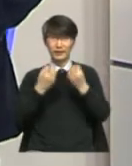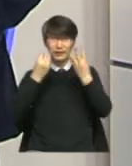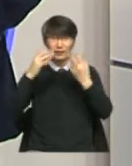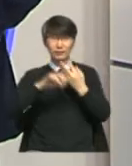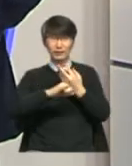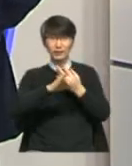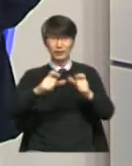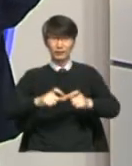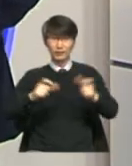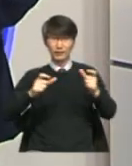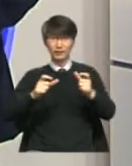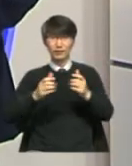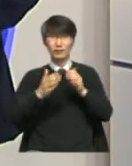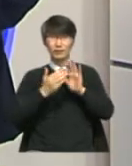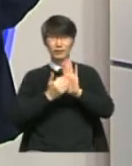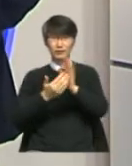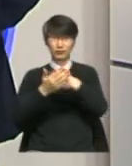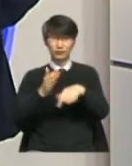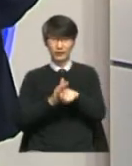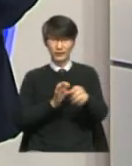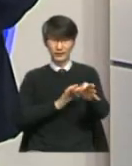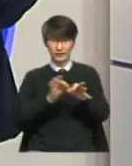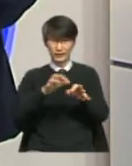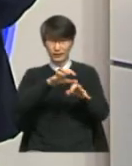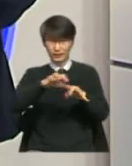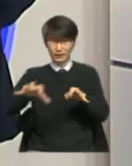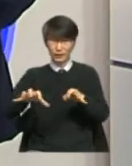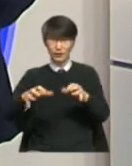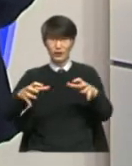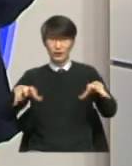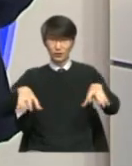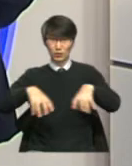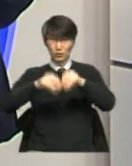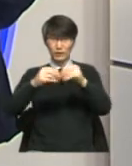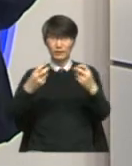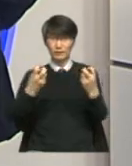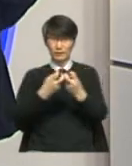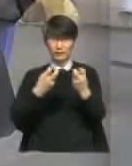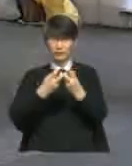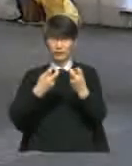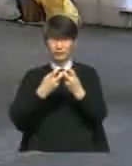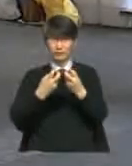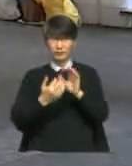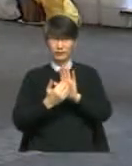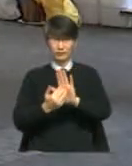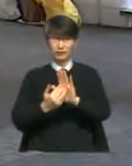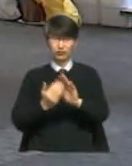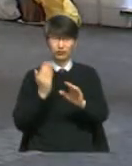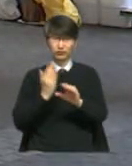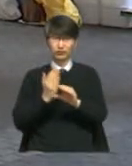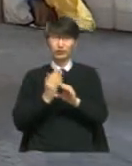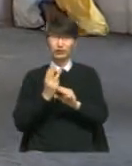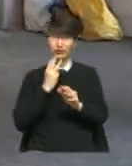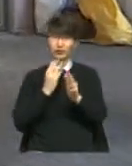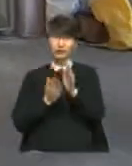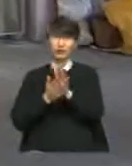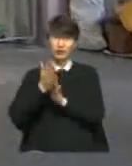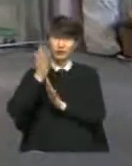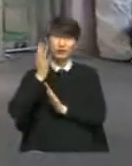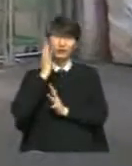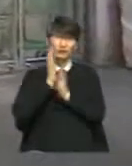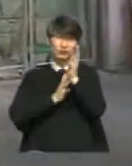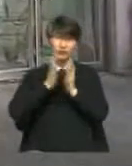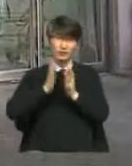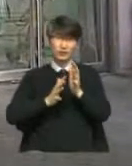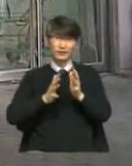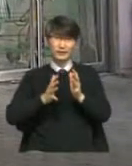바이러스 확산을 막기 위해 서울시내 도매시장 등에 종합 방역 대책이 추진됩니다. 3일 서울시